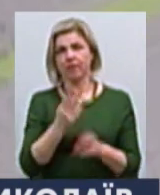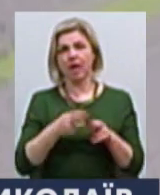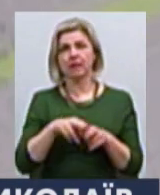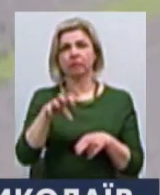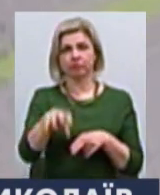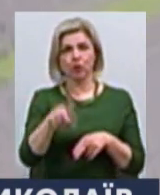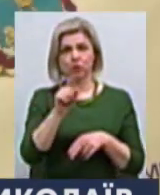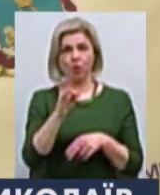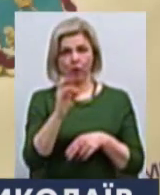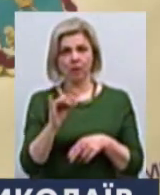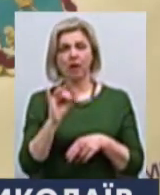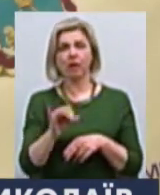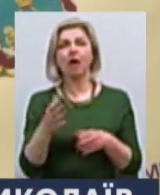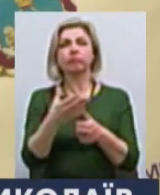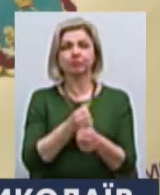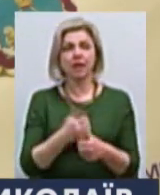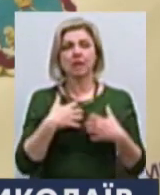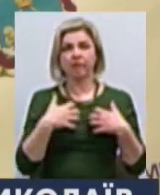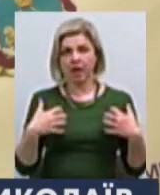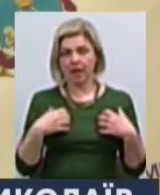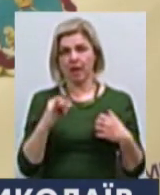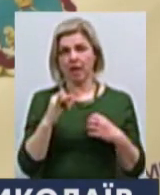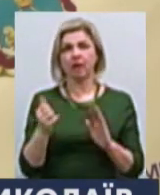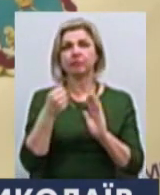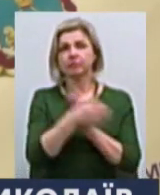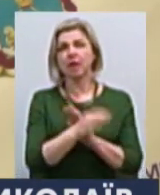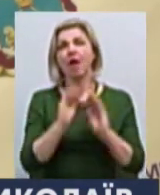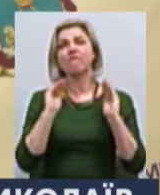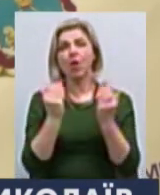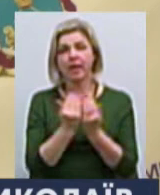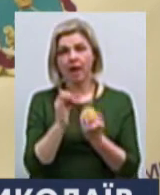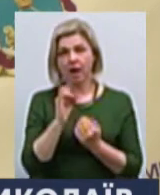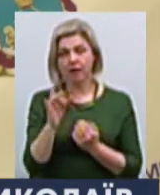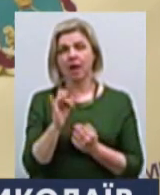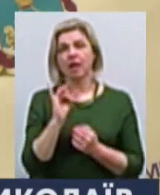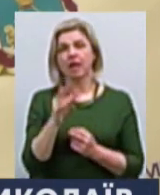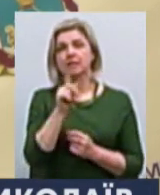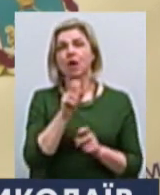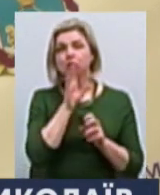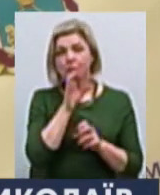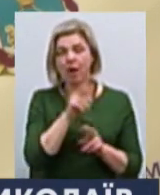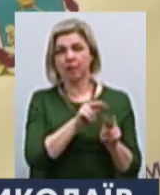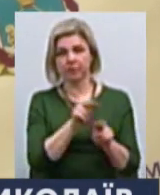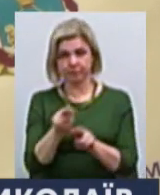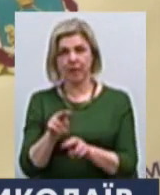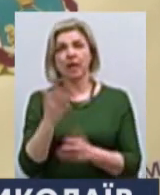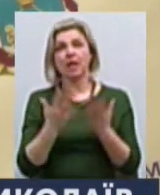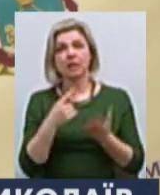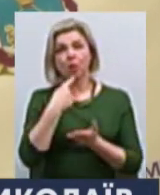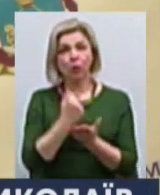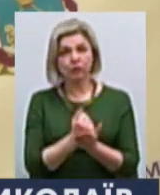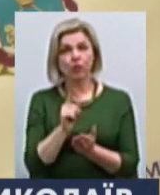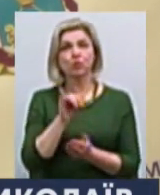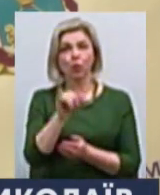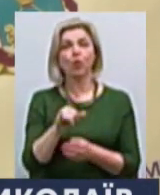тварин та розміщує їх у вольєрах у нас на КП. За собаками, які відловлені, вестиметься спостереження. Якщо підтвердиться, що у